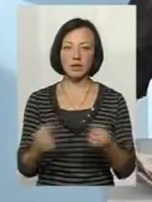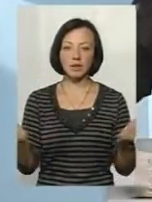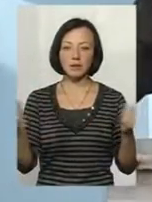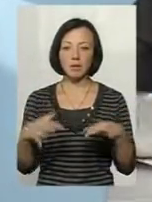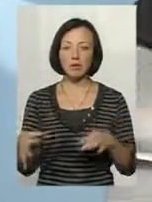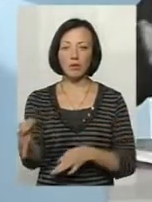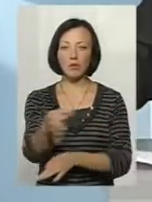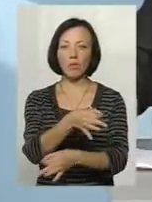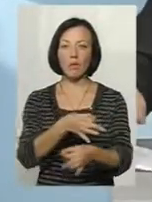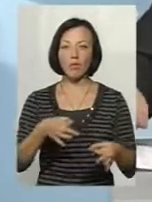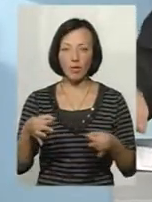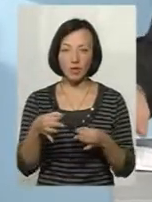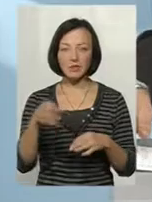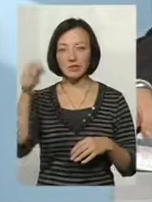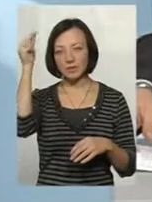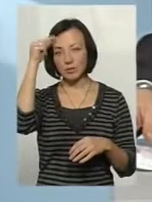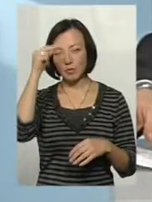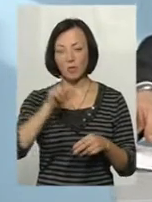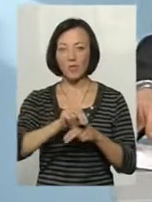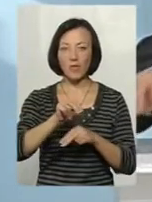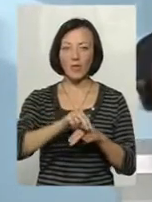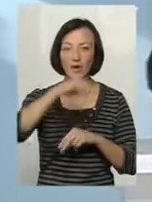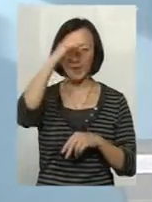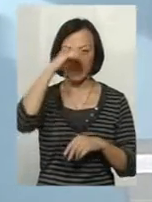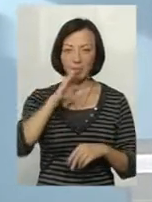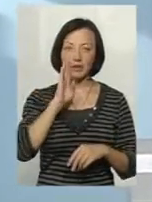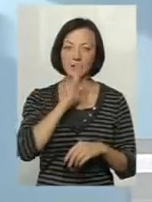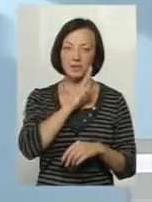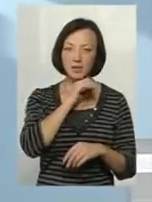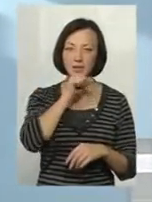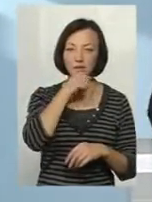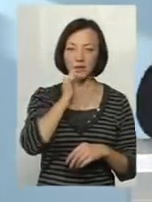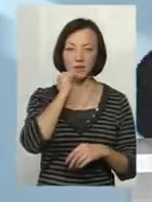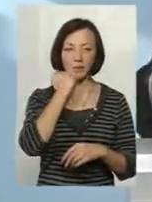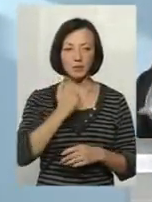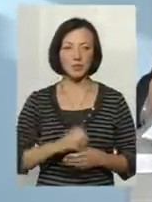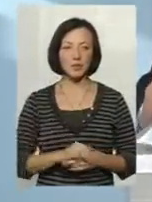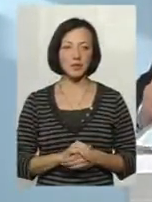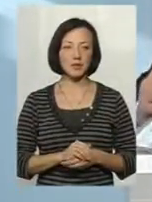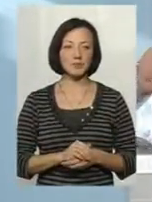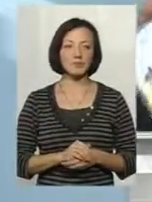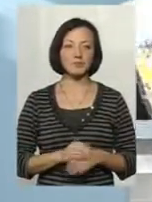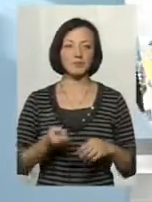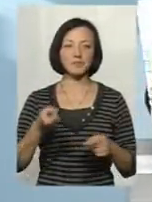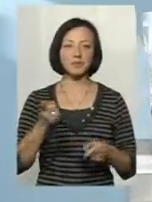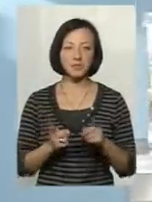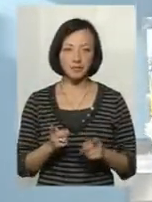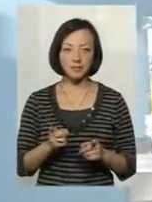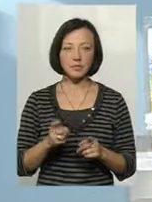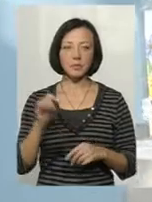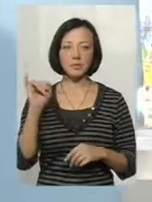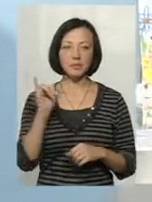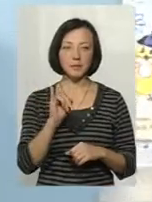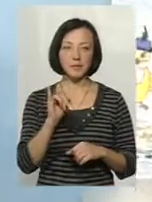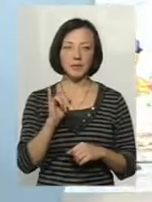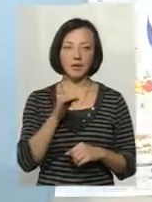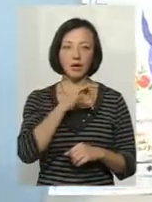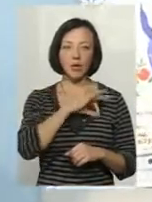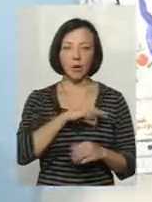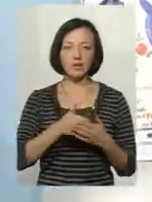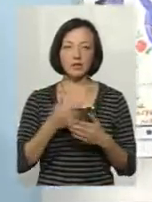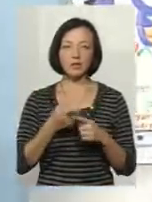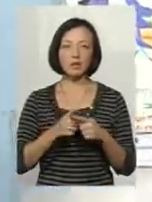обговорюється, звичайно, разом з тим вчимо і тата, і маму, і дідуся, і бабуся. Так, і звичайно, і користь від